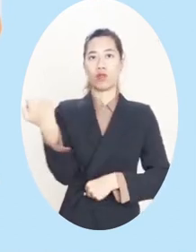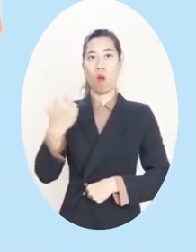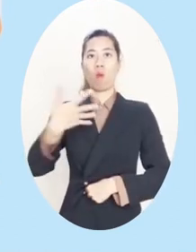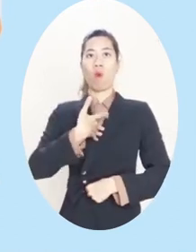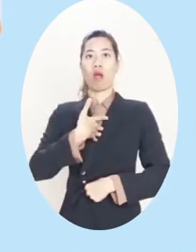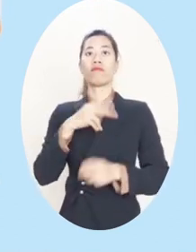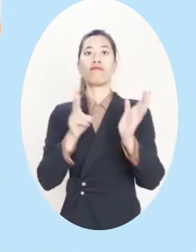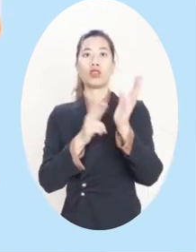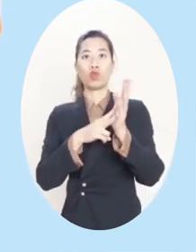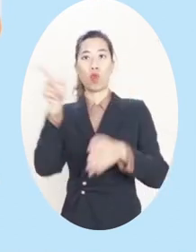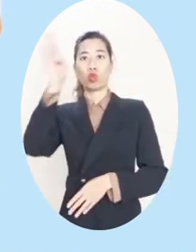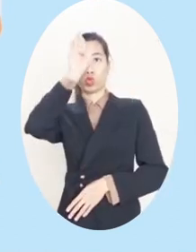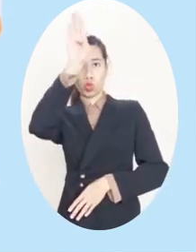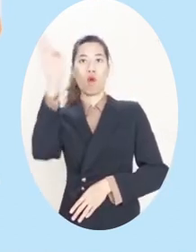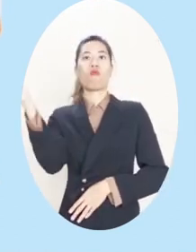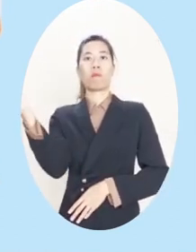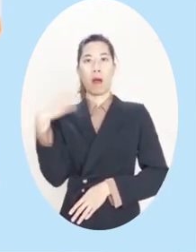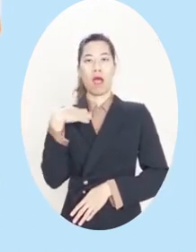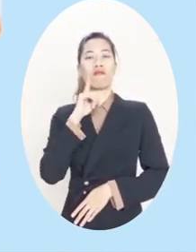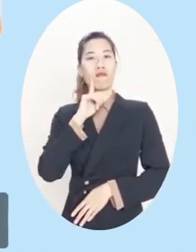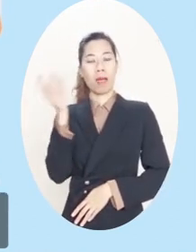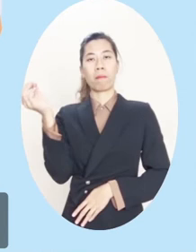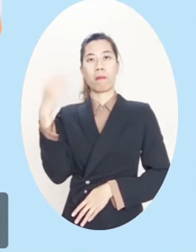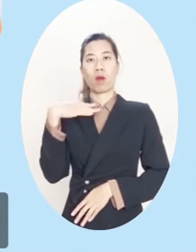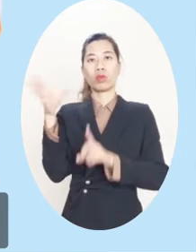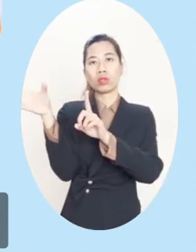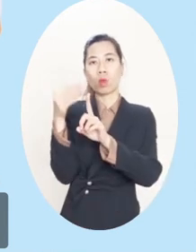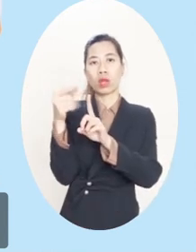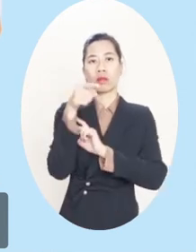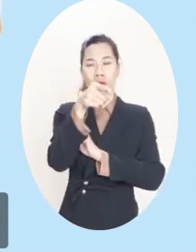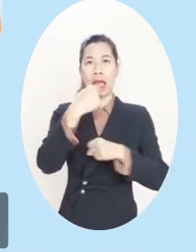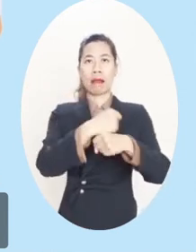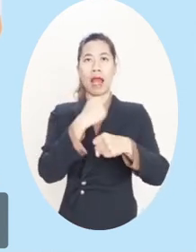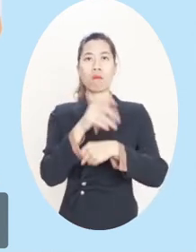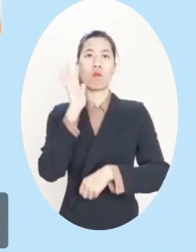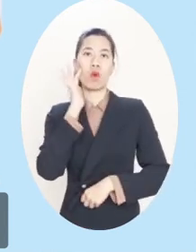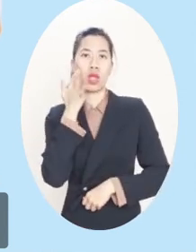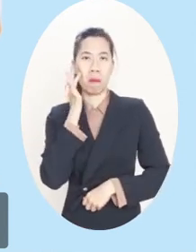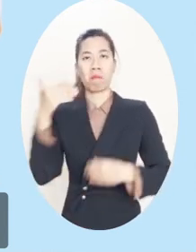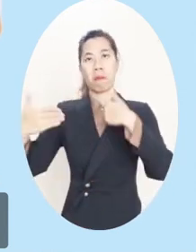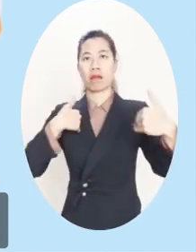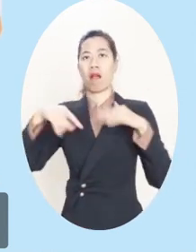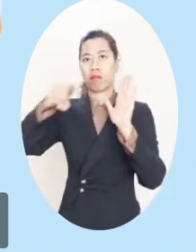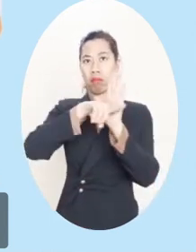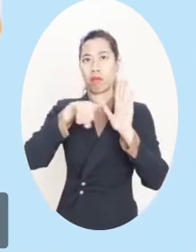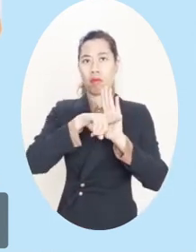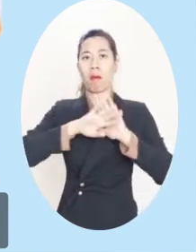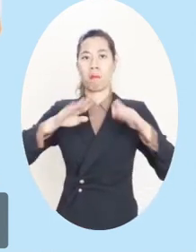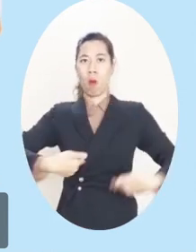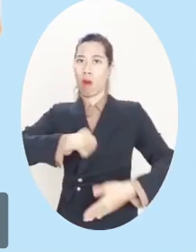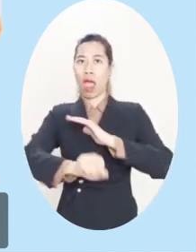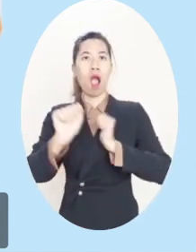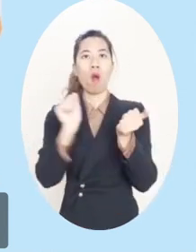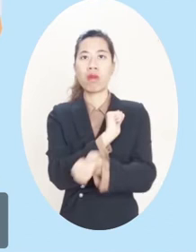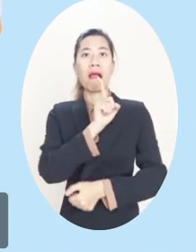việc có ảnh hưởng xấu tới chức năng sinh sản và nuôi con trên cơ sở được người sử dụng lao động cung cấp đầy đủ thông tin về tính chất nguy hiểm,